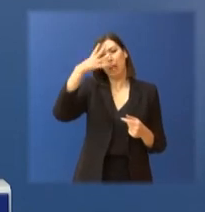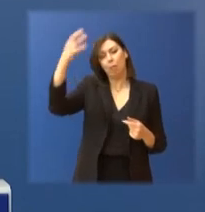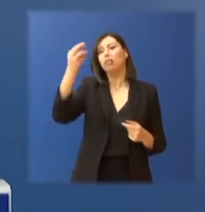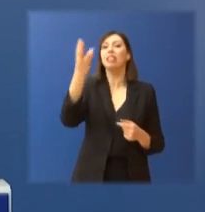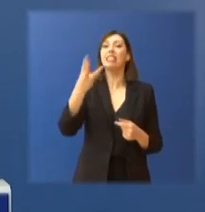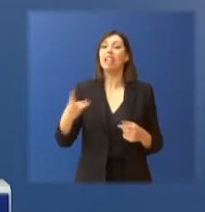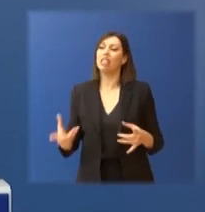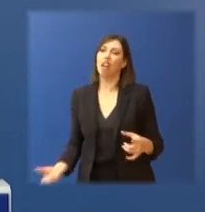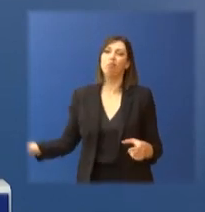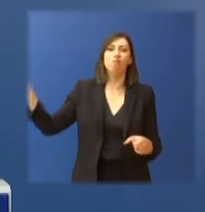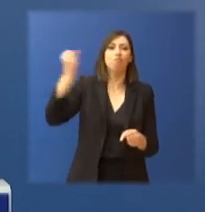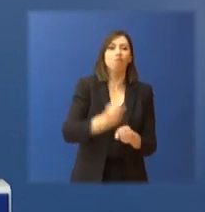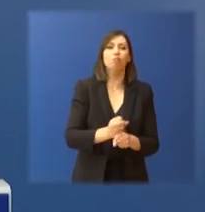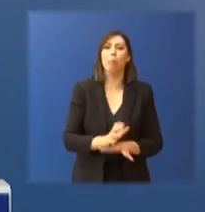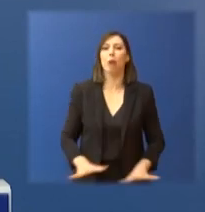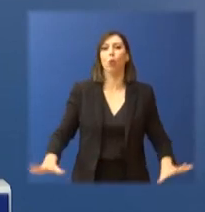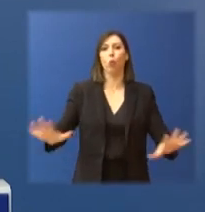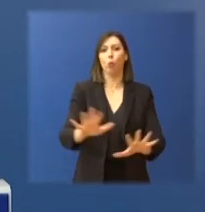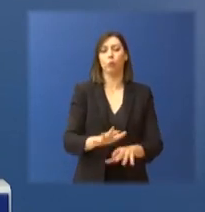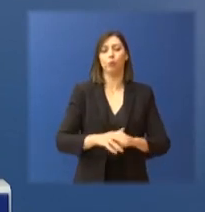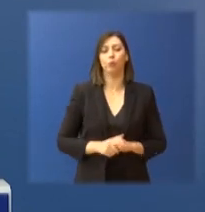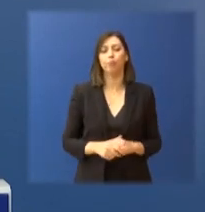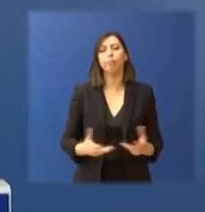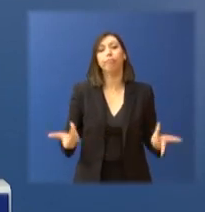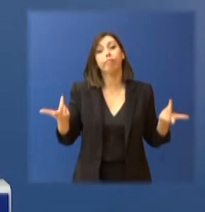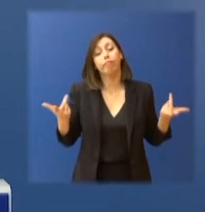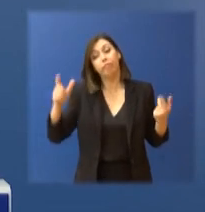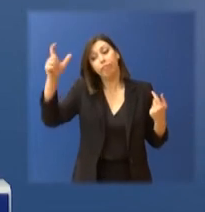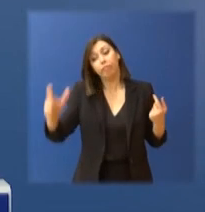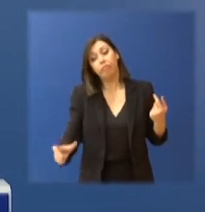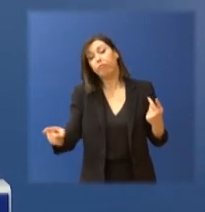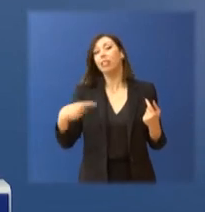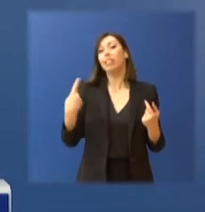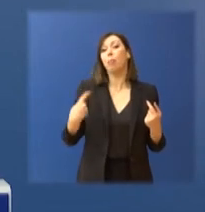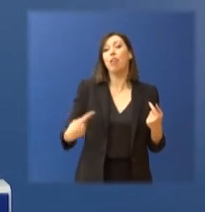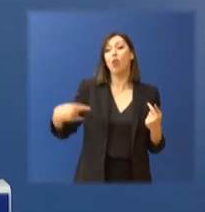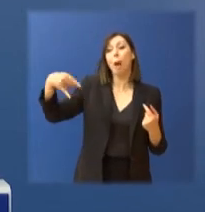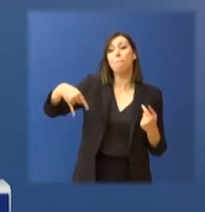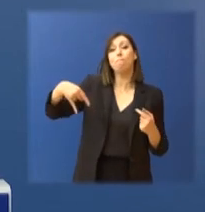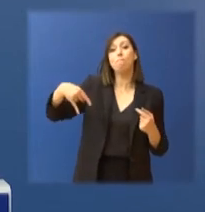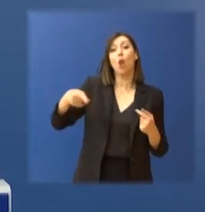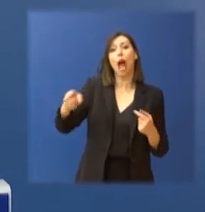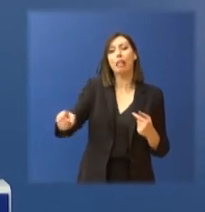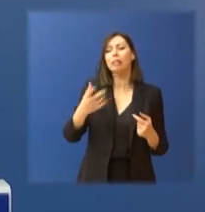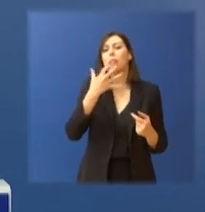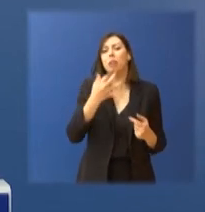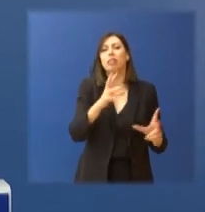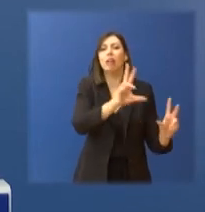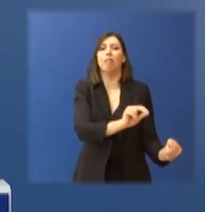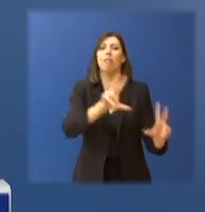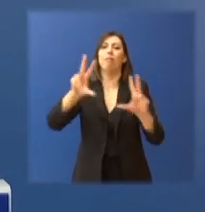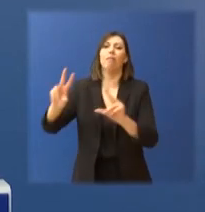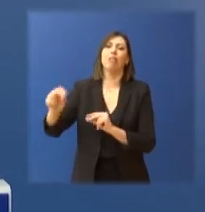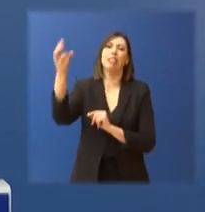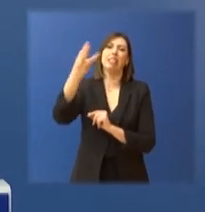κάθε μέσο και με κάθε κόστος. Ο Πολακισμός όμως έφτασε να γίνει η φυσιολογική μετεξέλιξη του ΣΥΡΙΖΑΙΣΜΟΥ στο